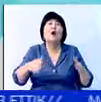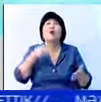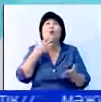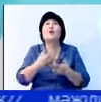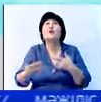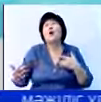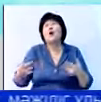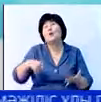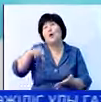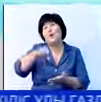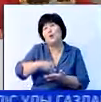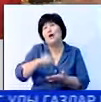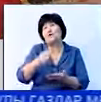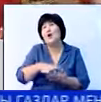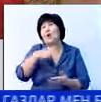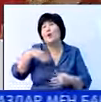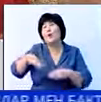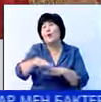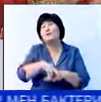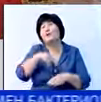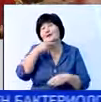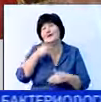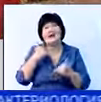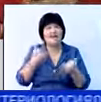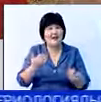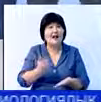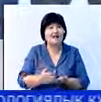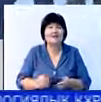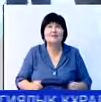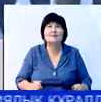өздерінің өнерлерін ортаға салып, көпшілік көзайымын айналды.